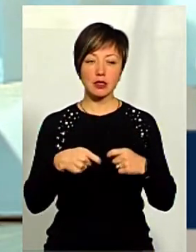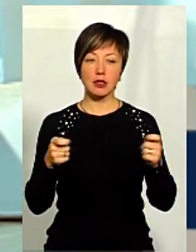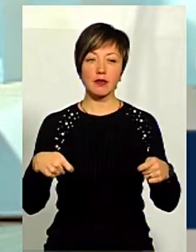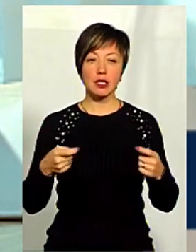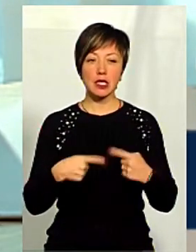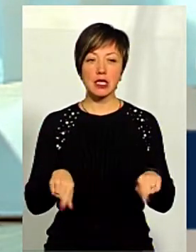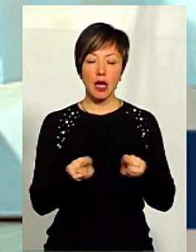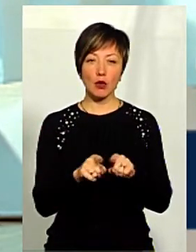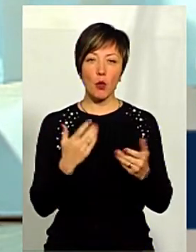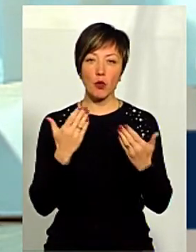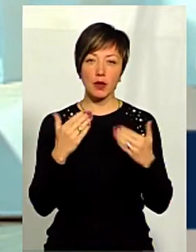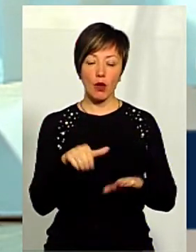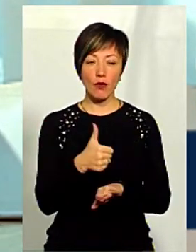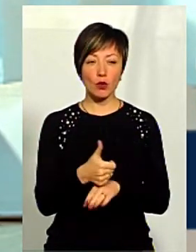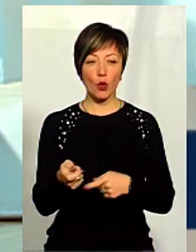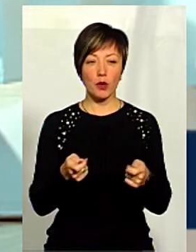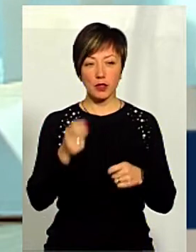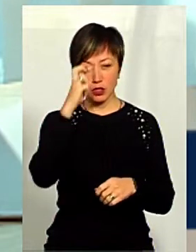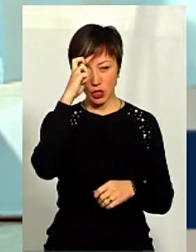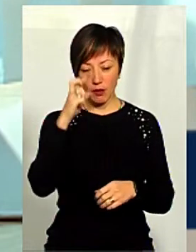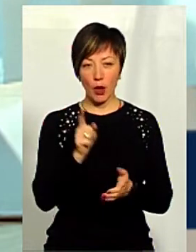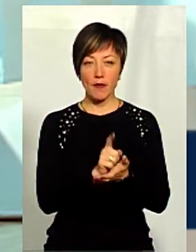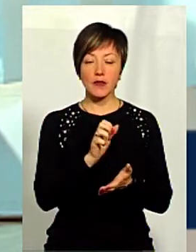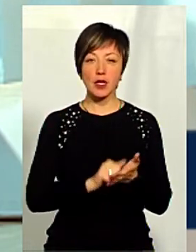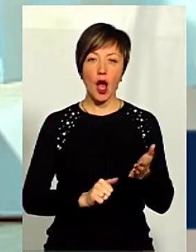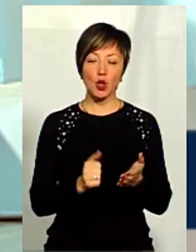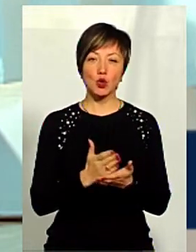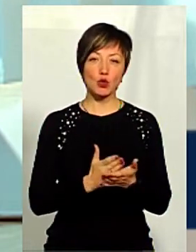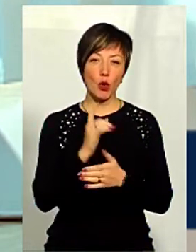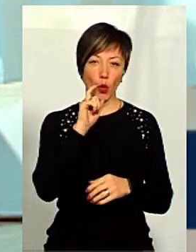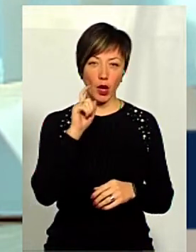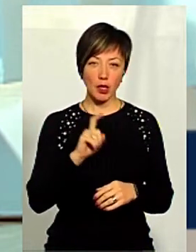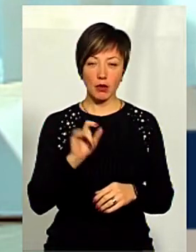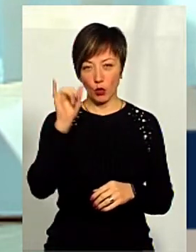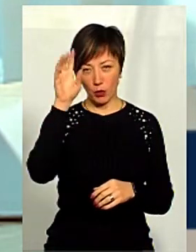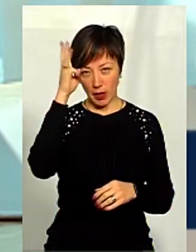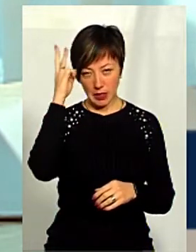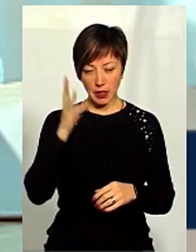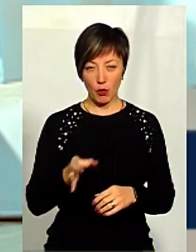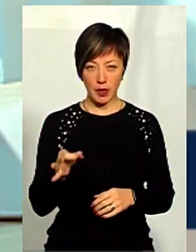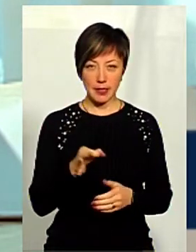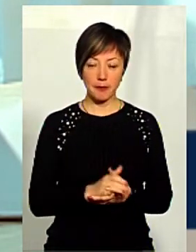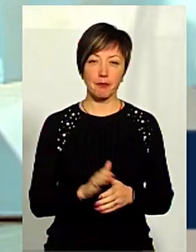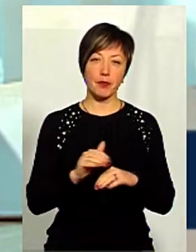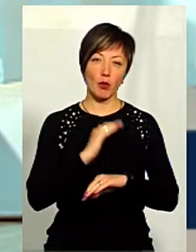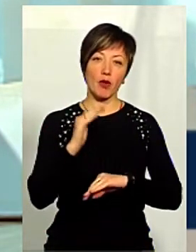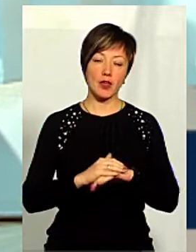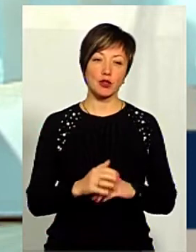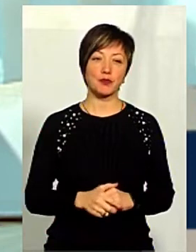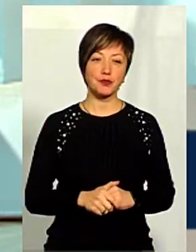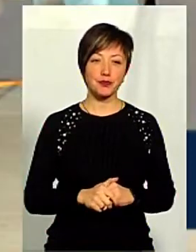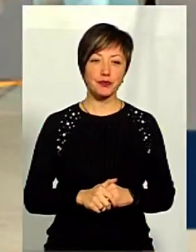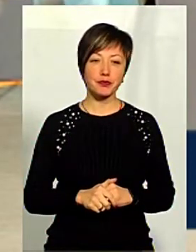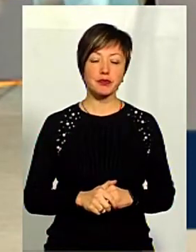завідувач сектором комунікації Головного управління Державної фіскальної служби України у Хмельницькій області. Доброго вечора.